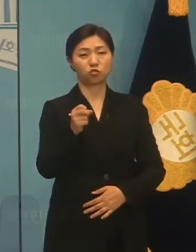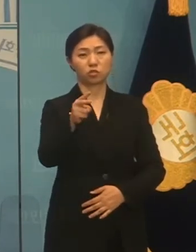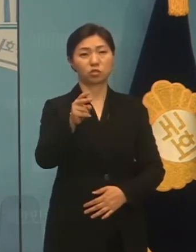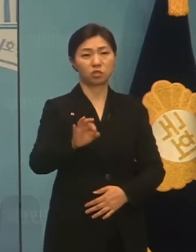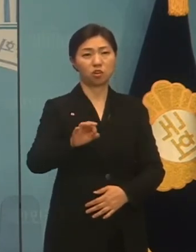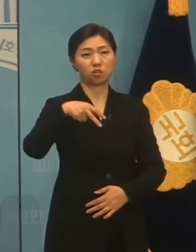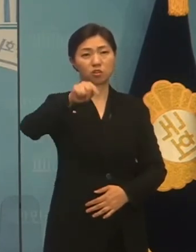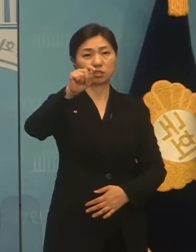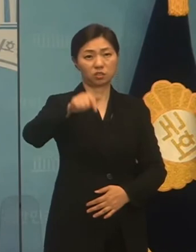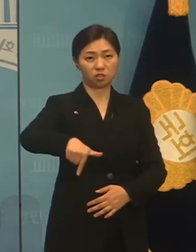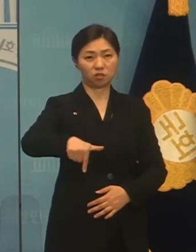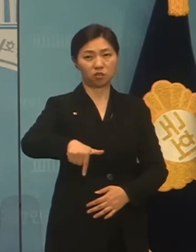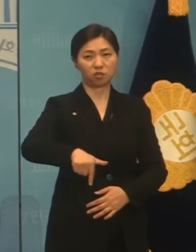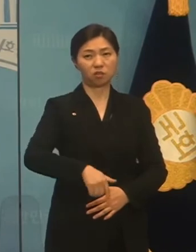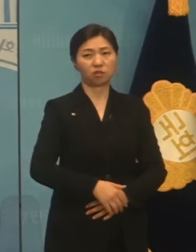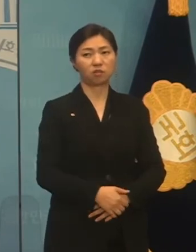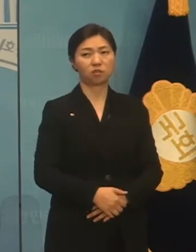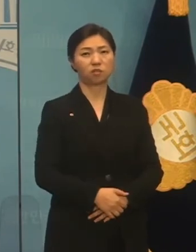윤영석